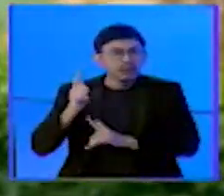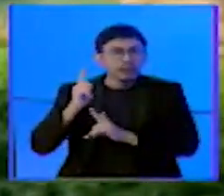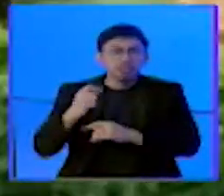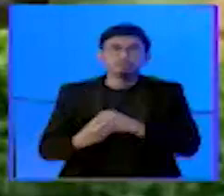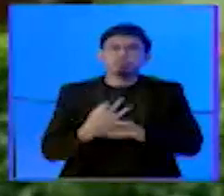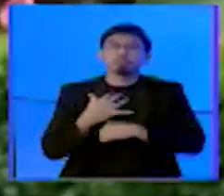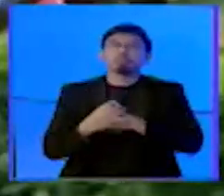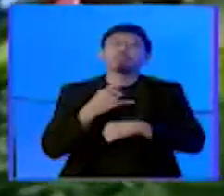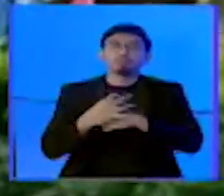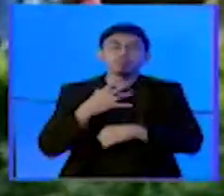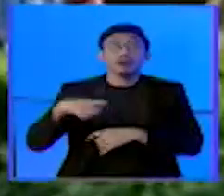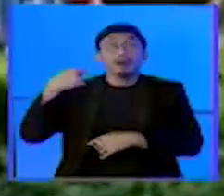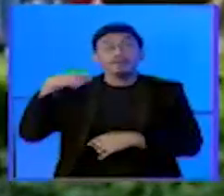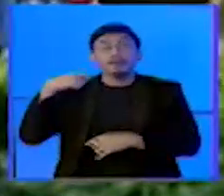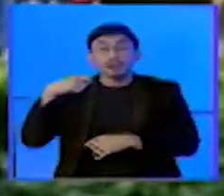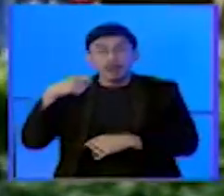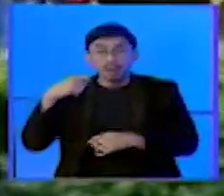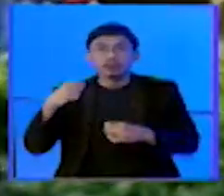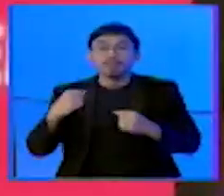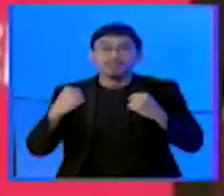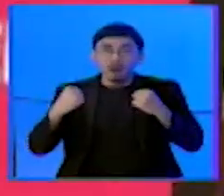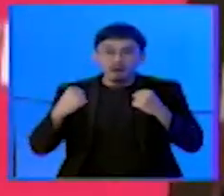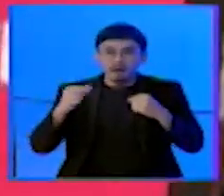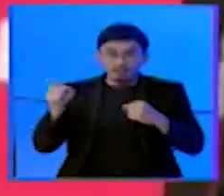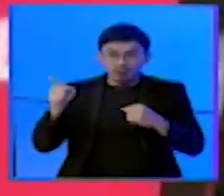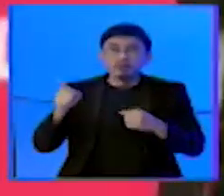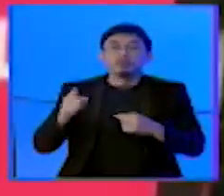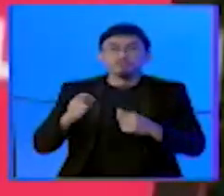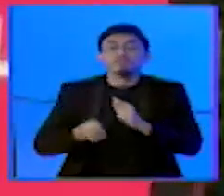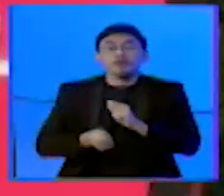Pertahanan akan melakukan swab massal. Tim Liputan iNews melaporkan.